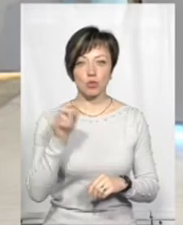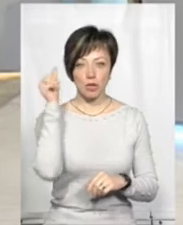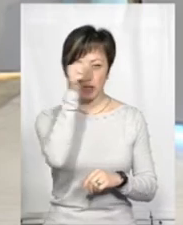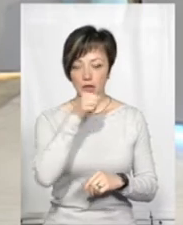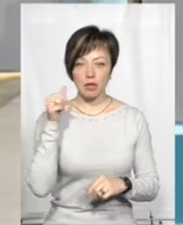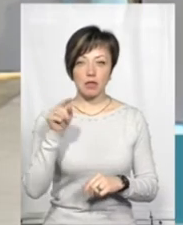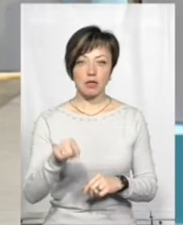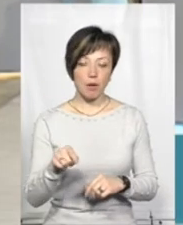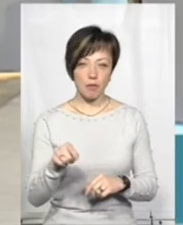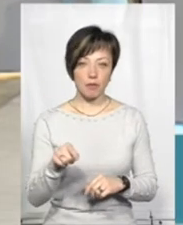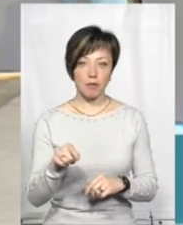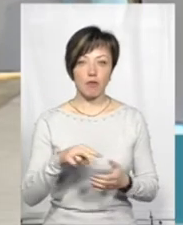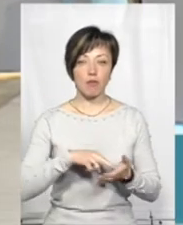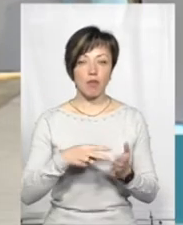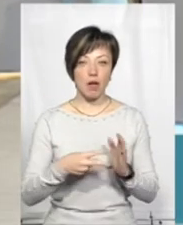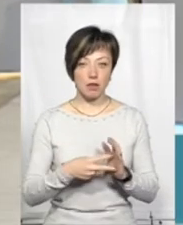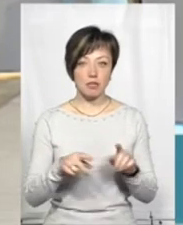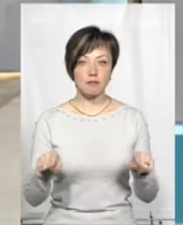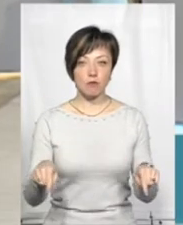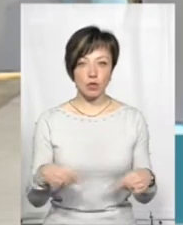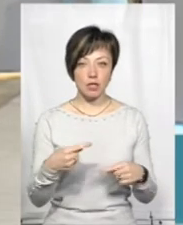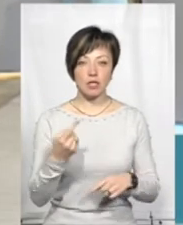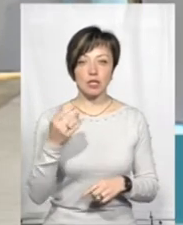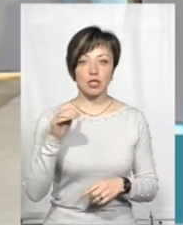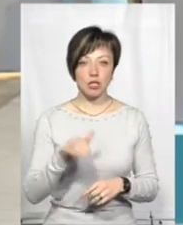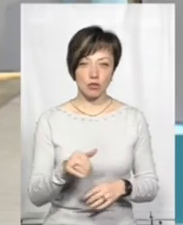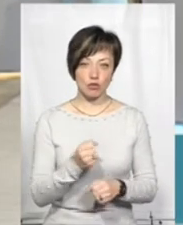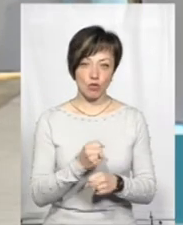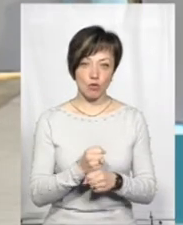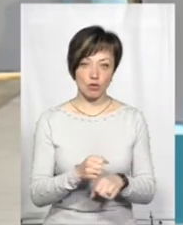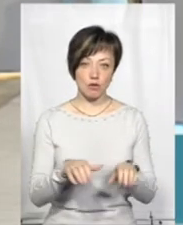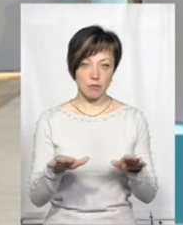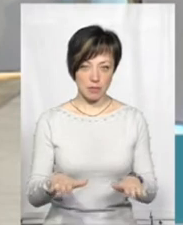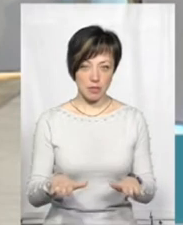2018-2022 рік, там в планах створити 1000 робочих